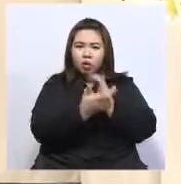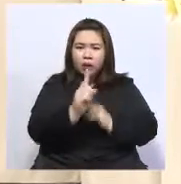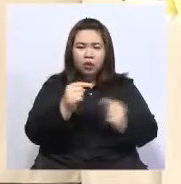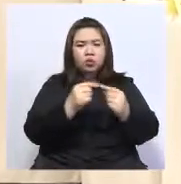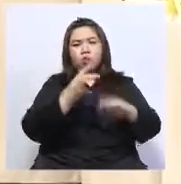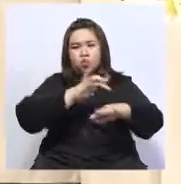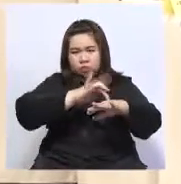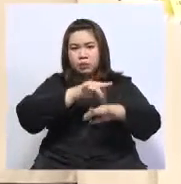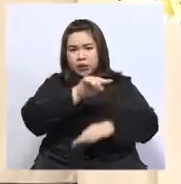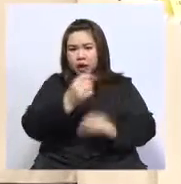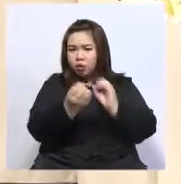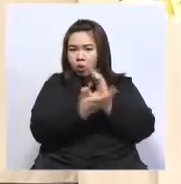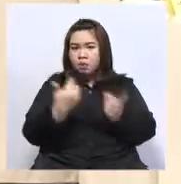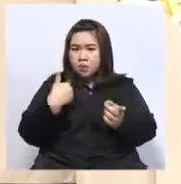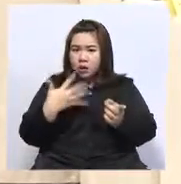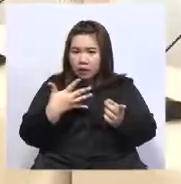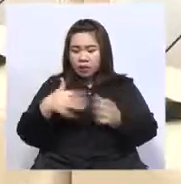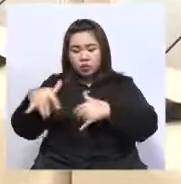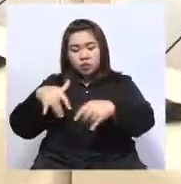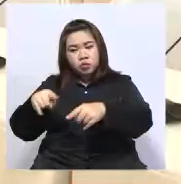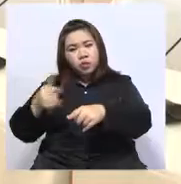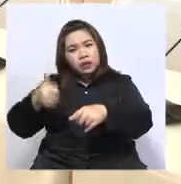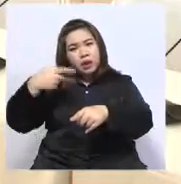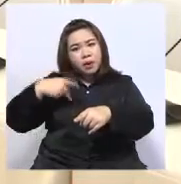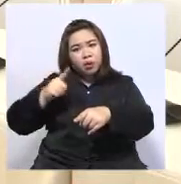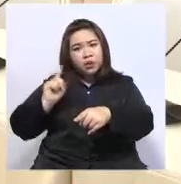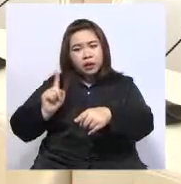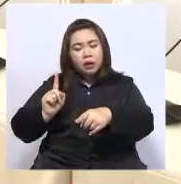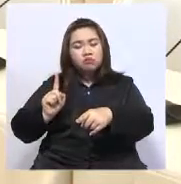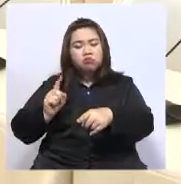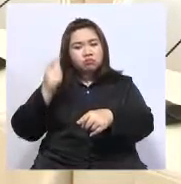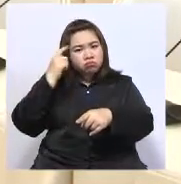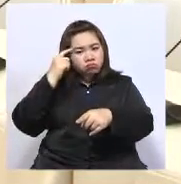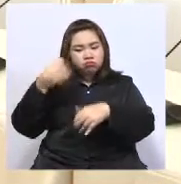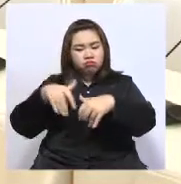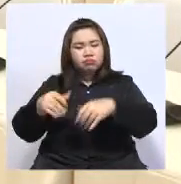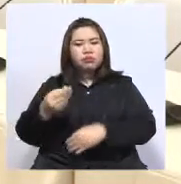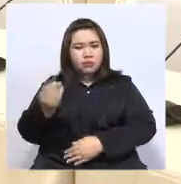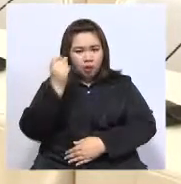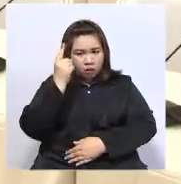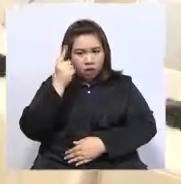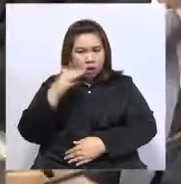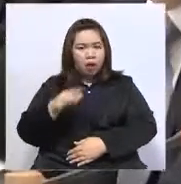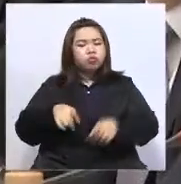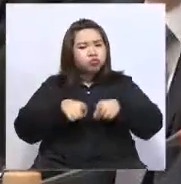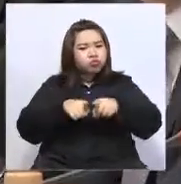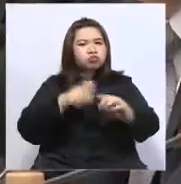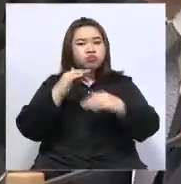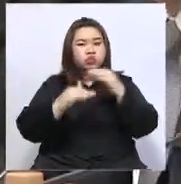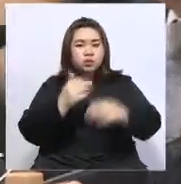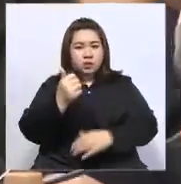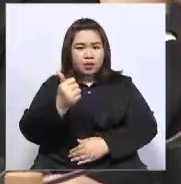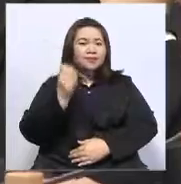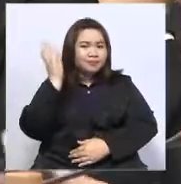บด้านสิ่งแวดล้อมรวมถึงผลประโยชน์ของประชาชนในพื้นที่เพื่อที่จะสร้างความเข้าใจแล้วก็ให้เกิดการพัฒนาอย่างยั่งยืนนะครับ